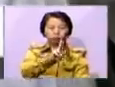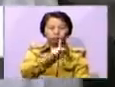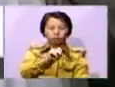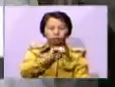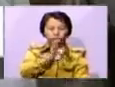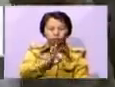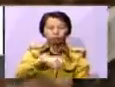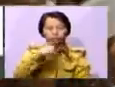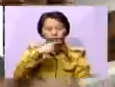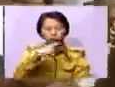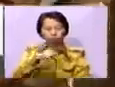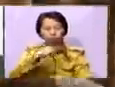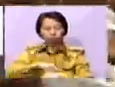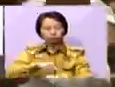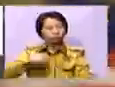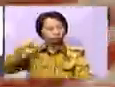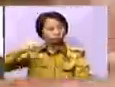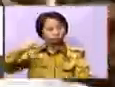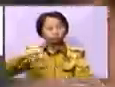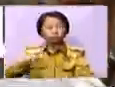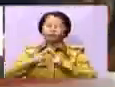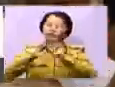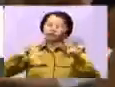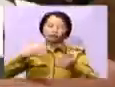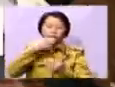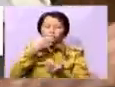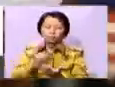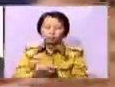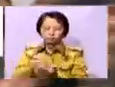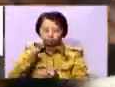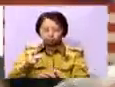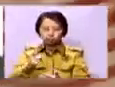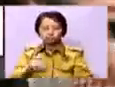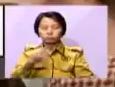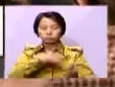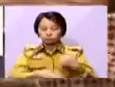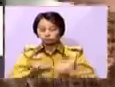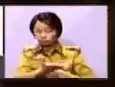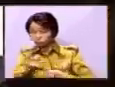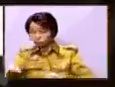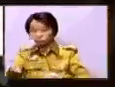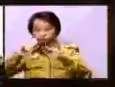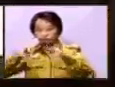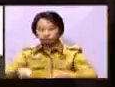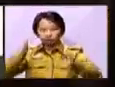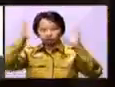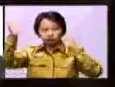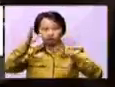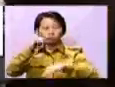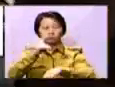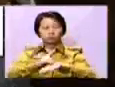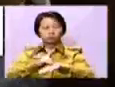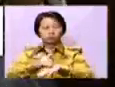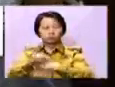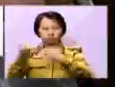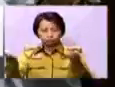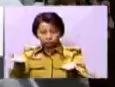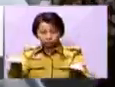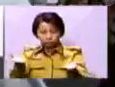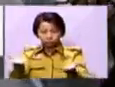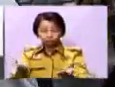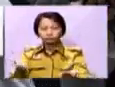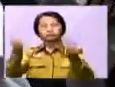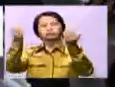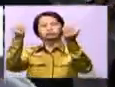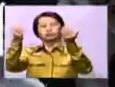Aziz menyifatkannya detik bersejarah paling bermakna yang perlu dimanfaatkan semua rakyat Malaysia di Tanah Suci.